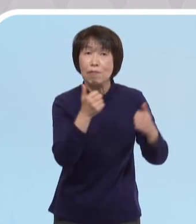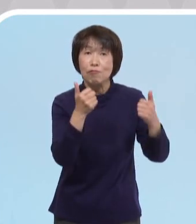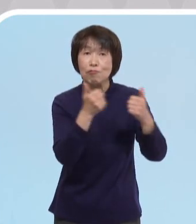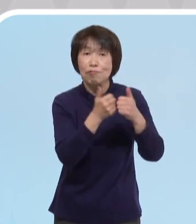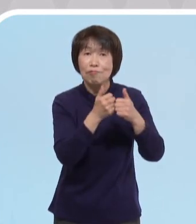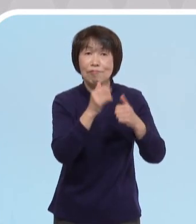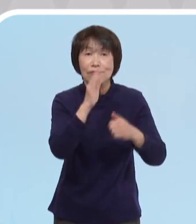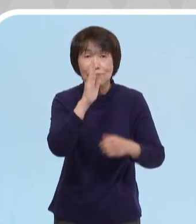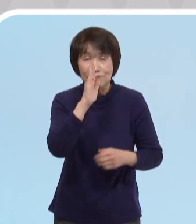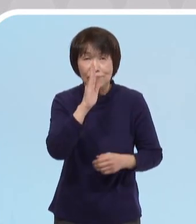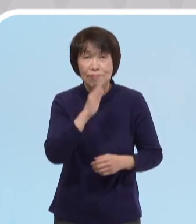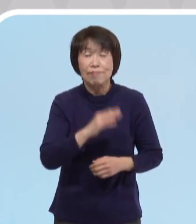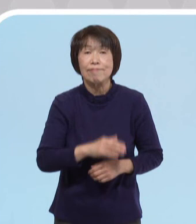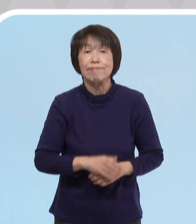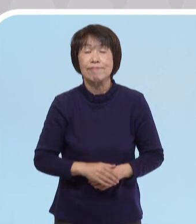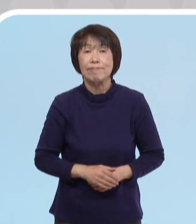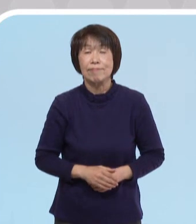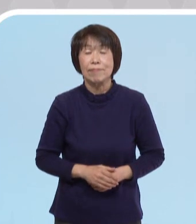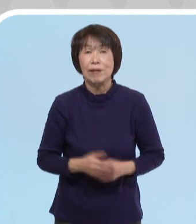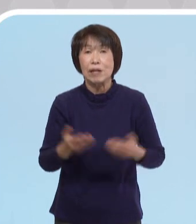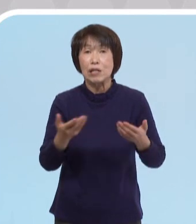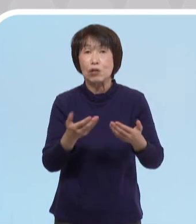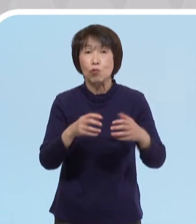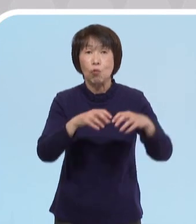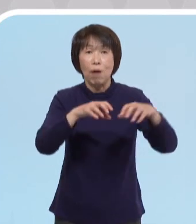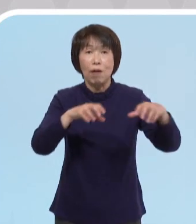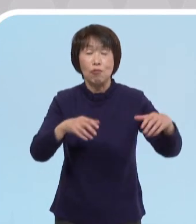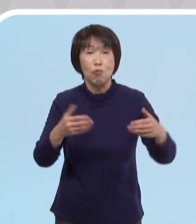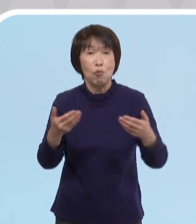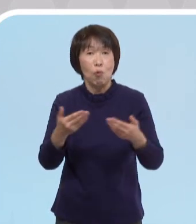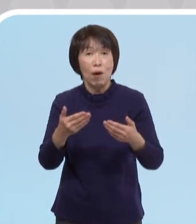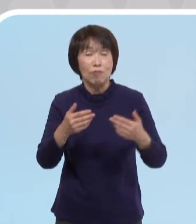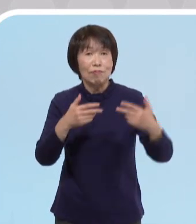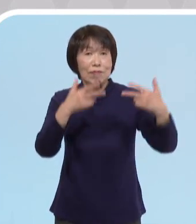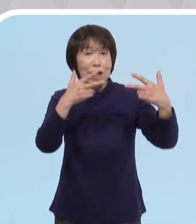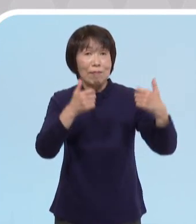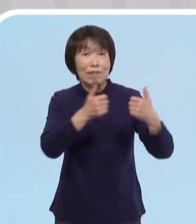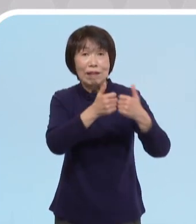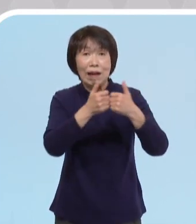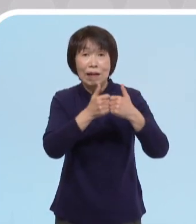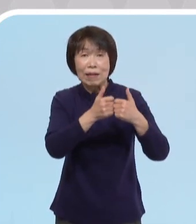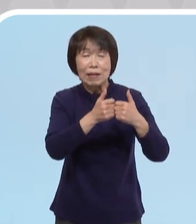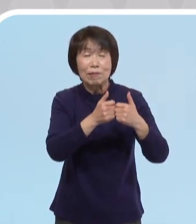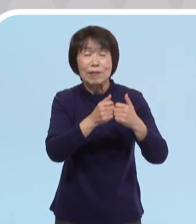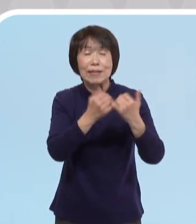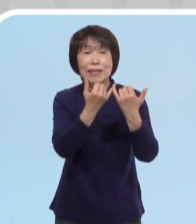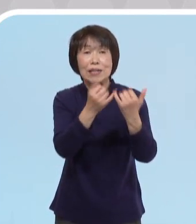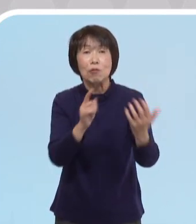医などに相談してください。テレワークやテレビ会議などによって